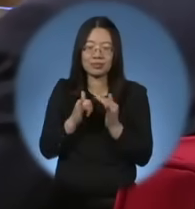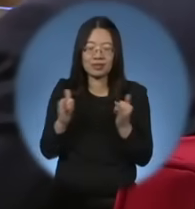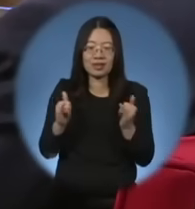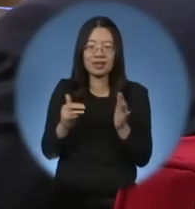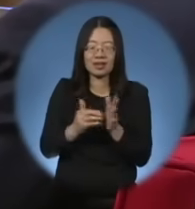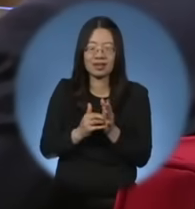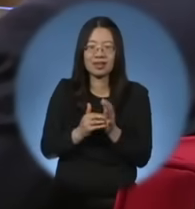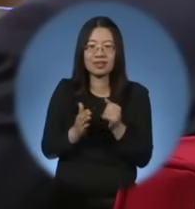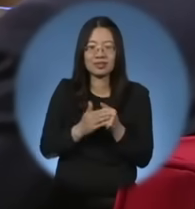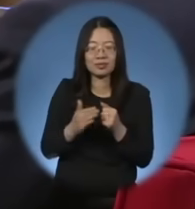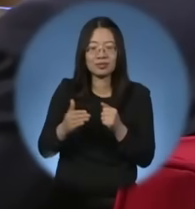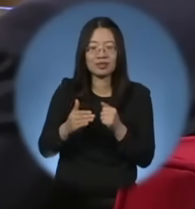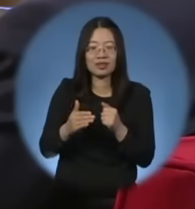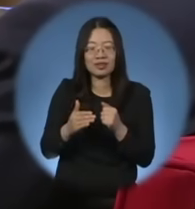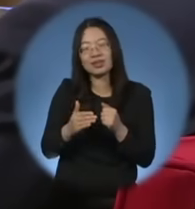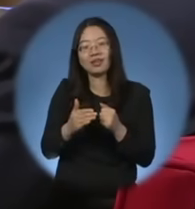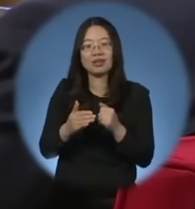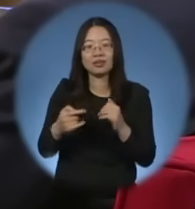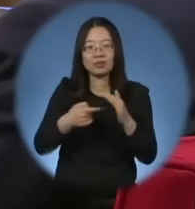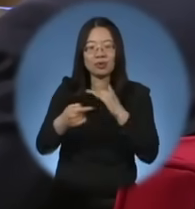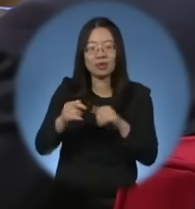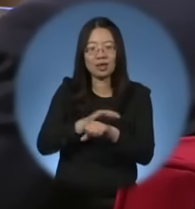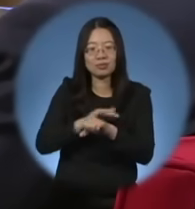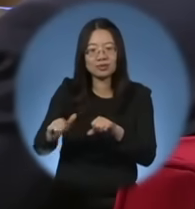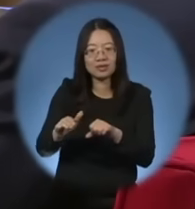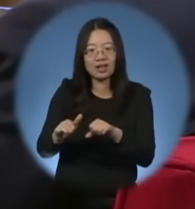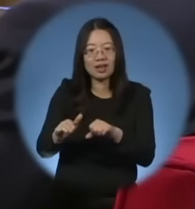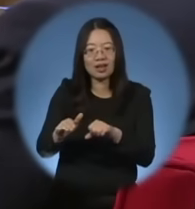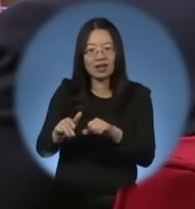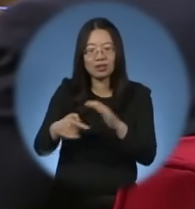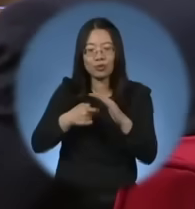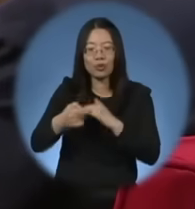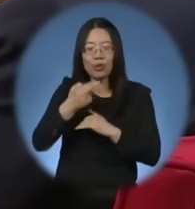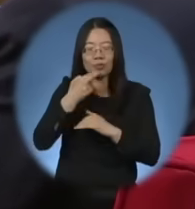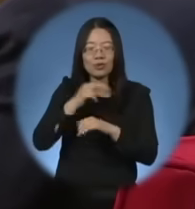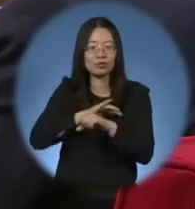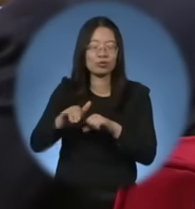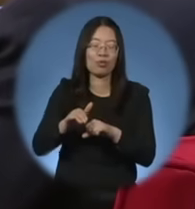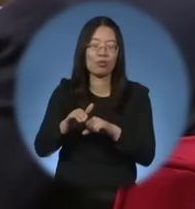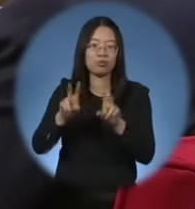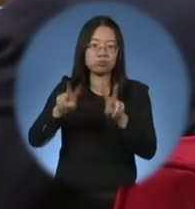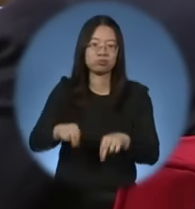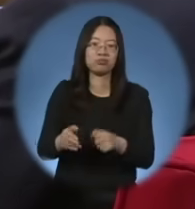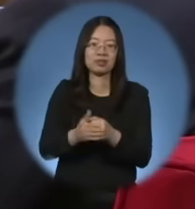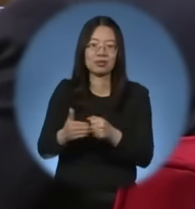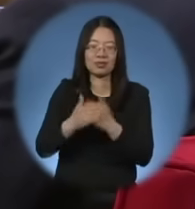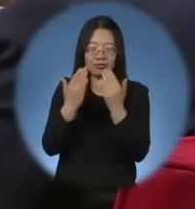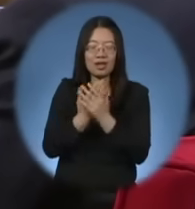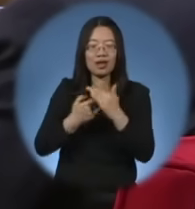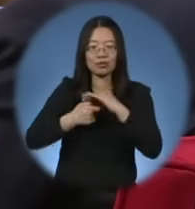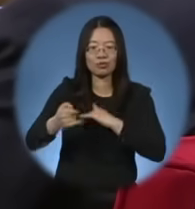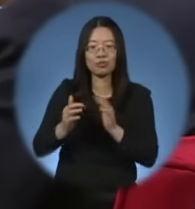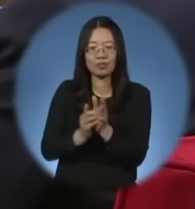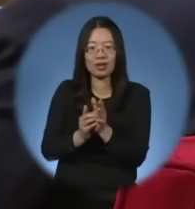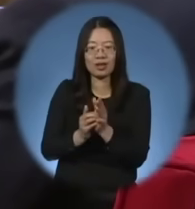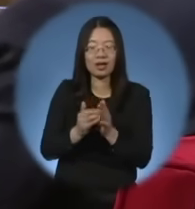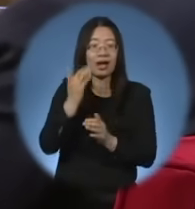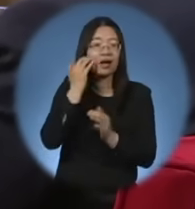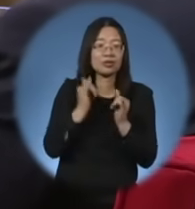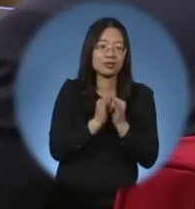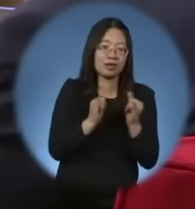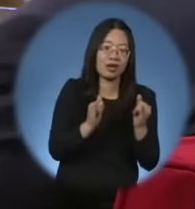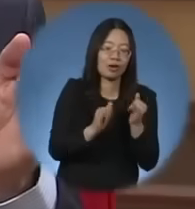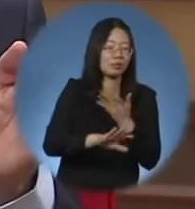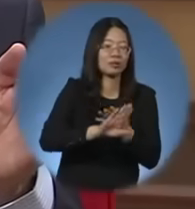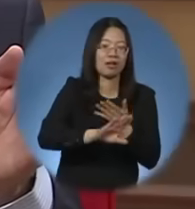사람이고 저저 독을 한 무덤 톡을 안 한 무덤은 없어요 그렇죠 을 당했죠 근데